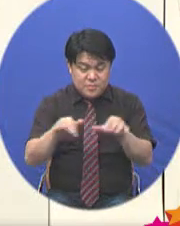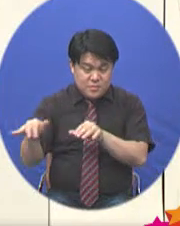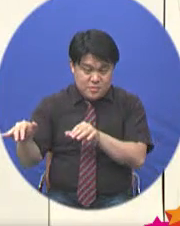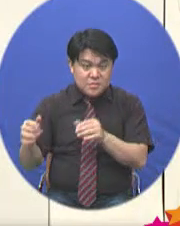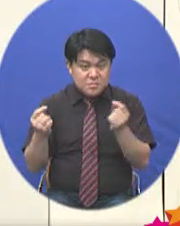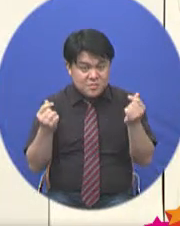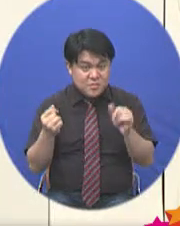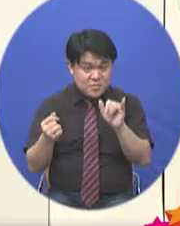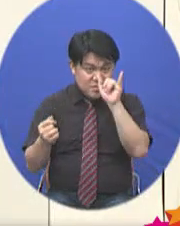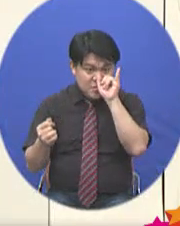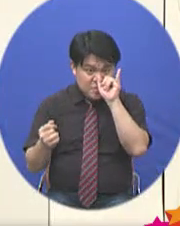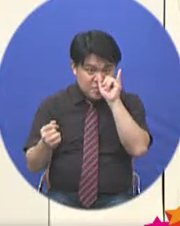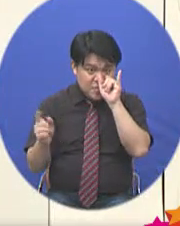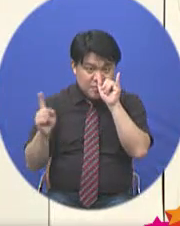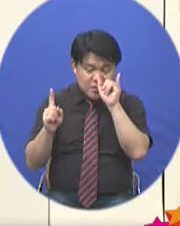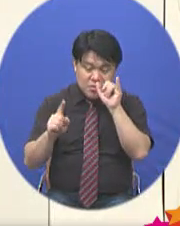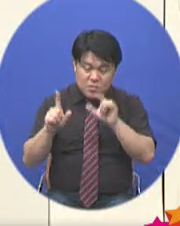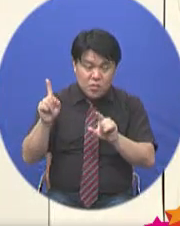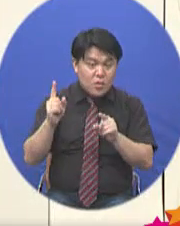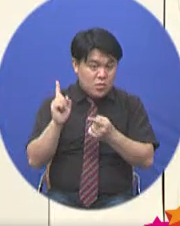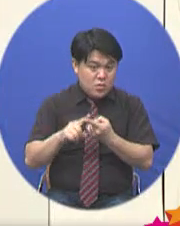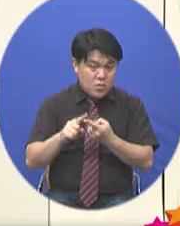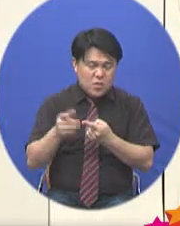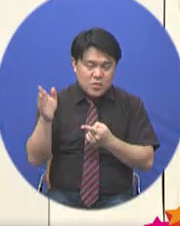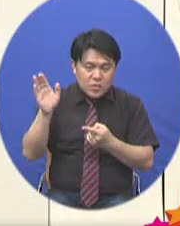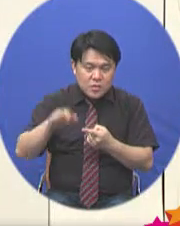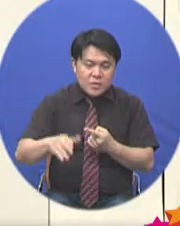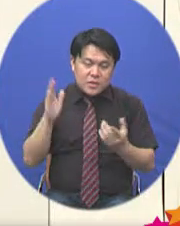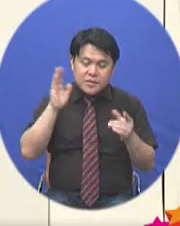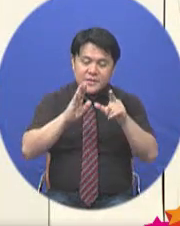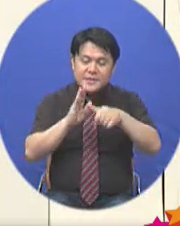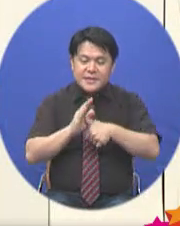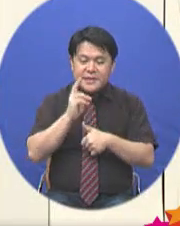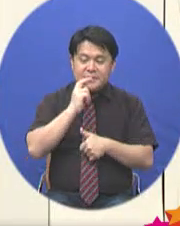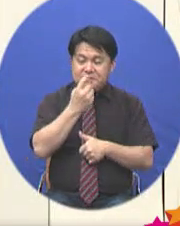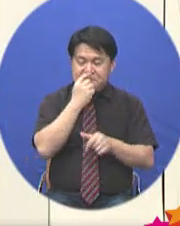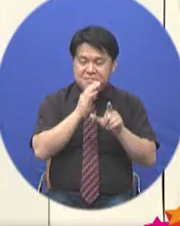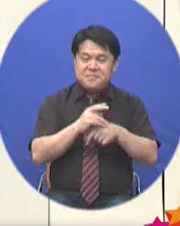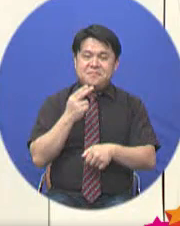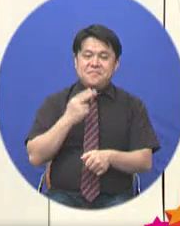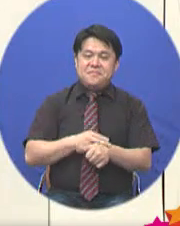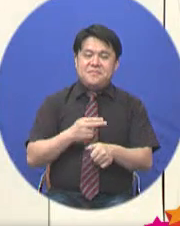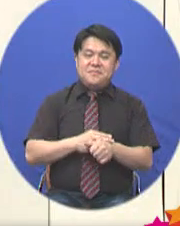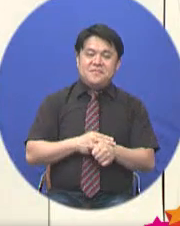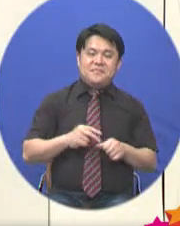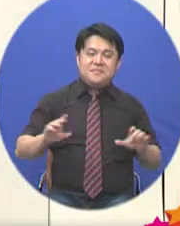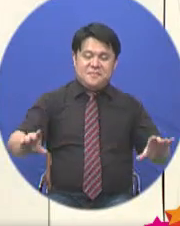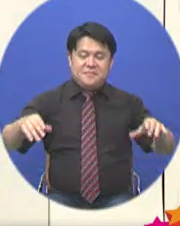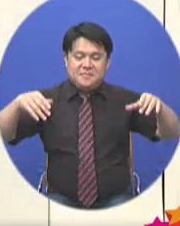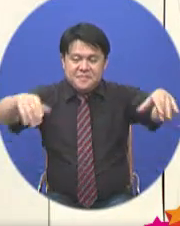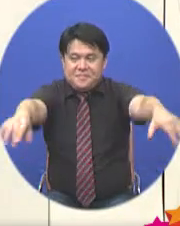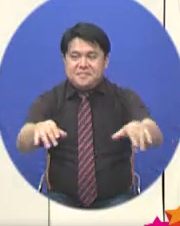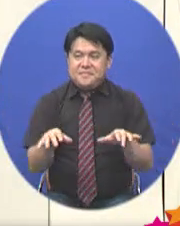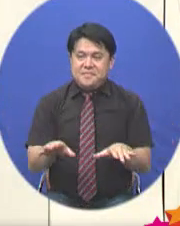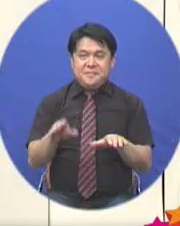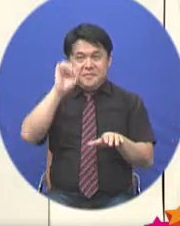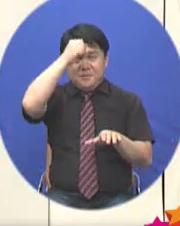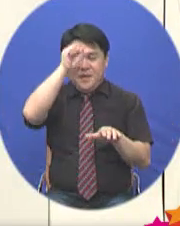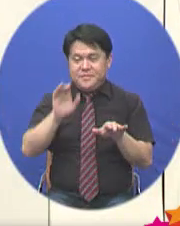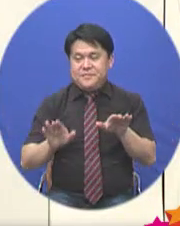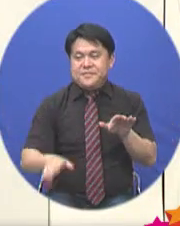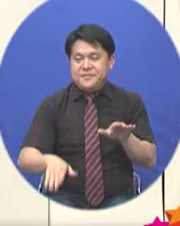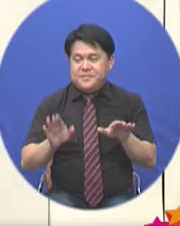하나인데요. 피아노처럼 생겼는데 학창시절 음악 시간에 선생님이 연주해